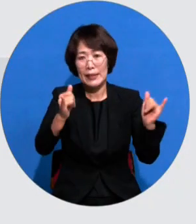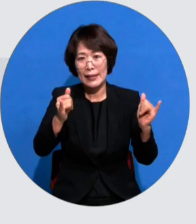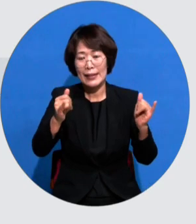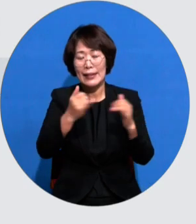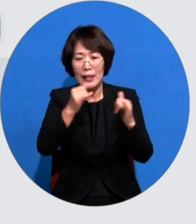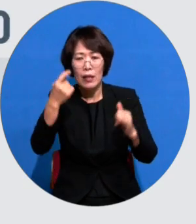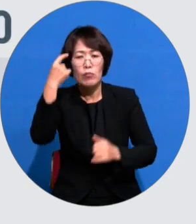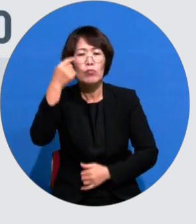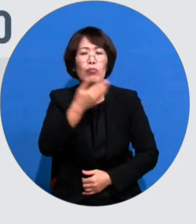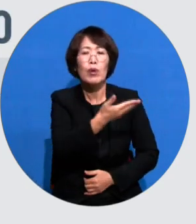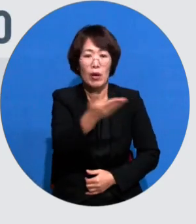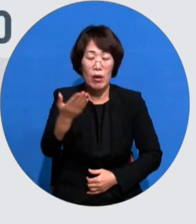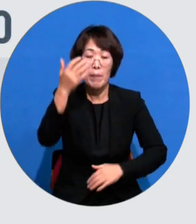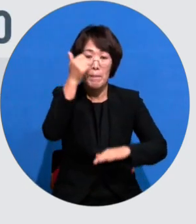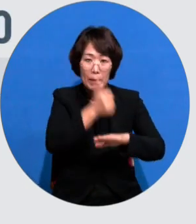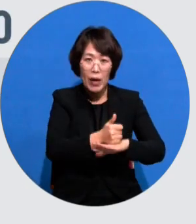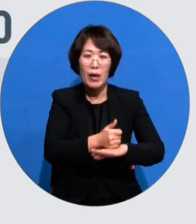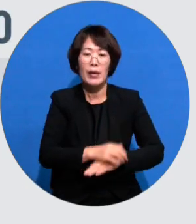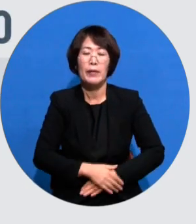대상으로 여론조사를 실시한 결과